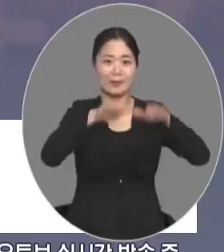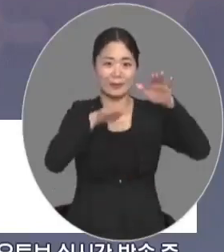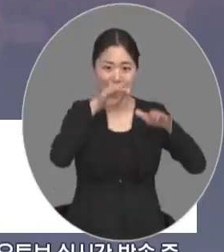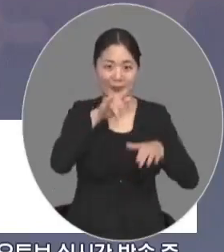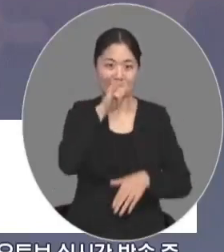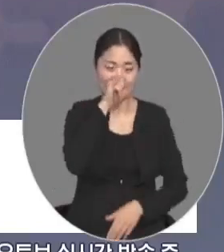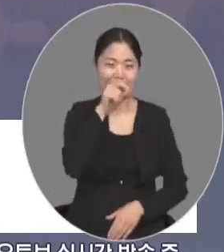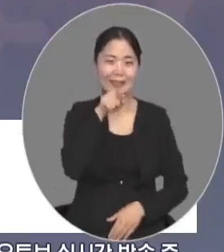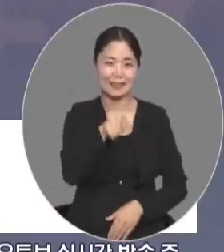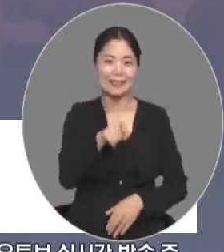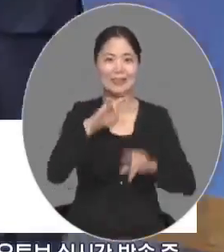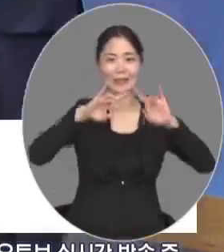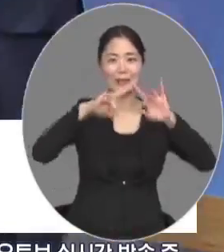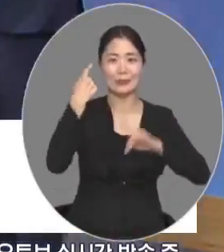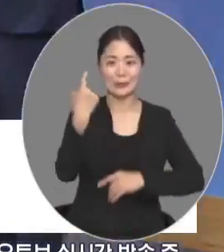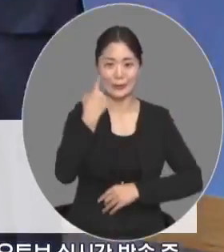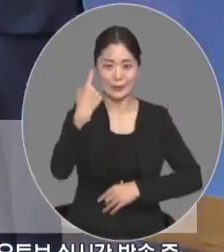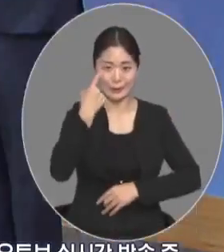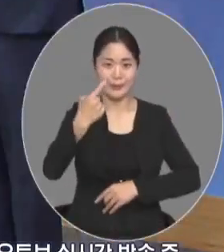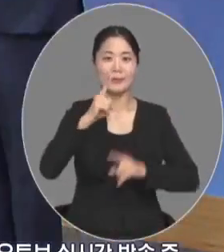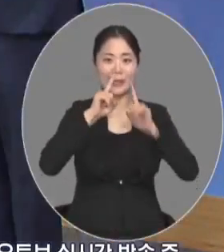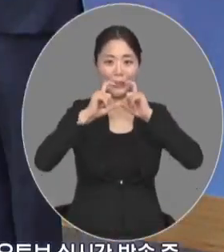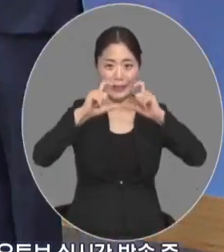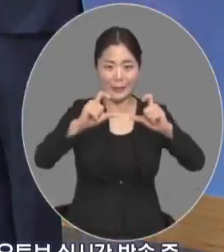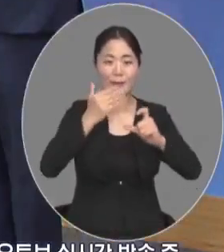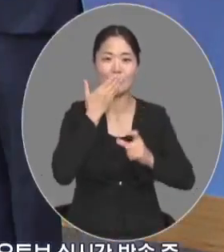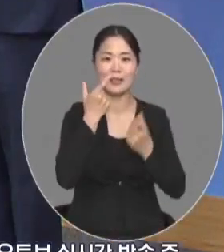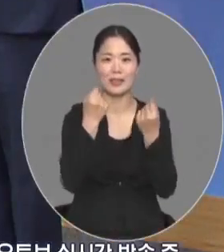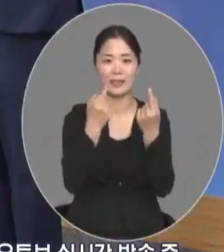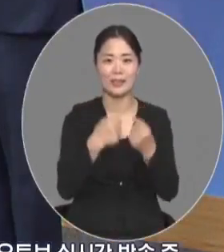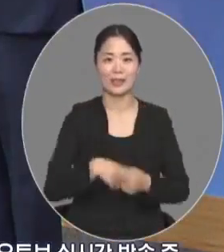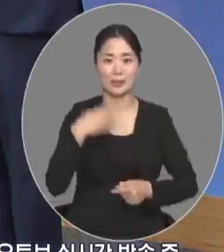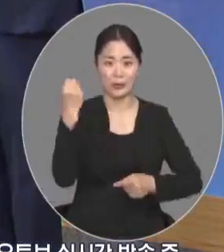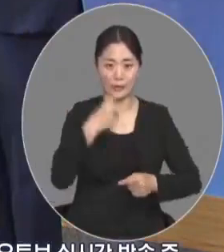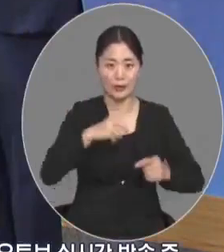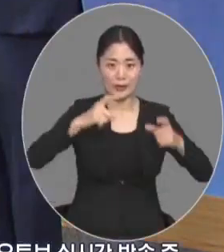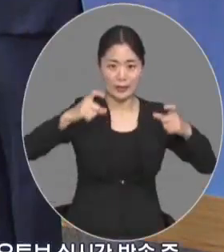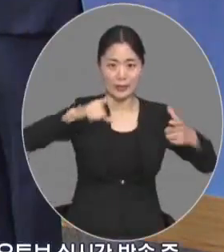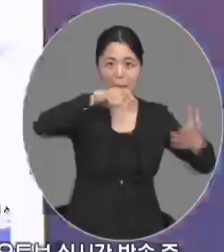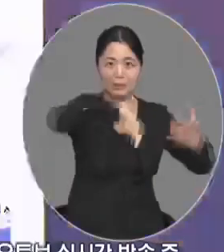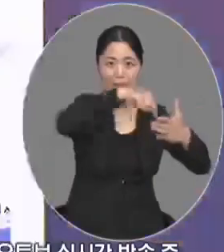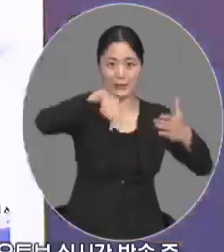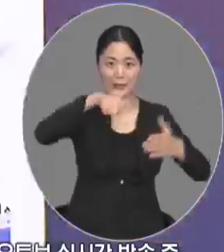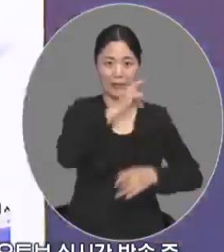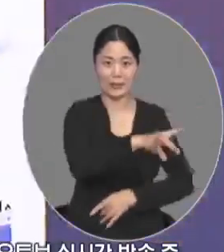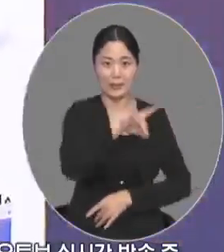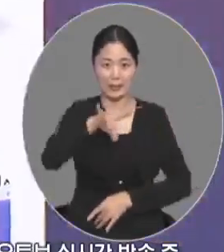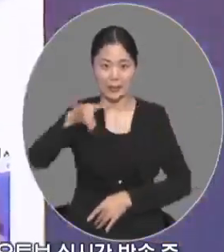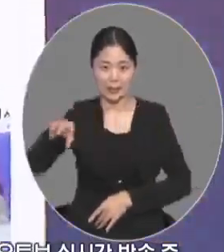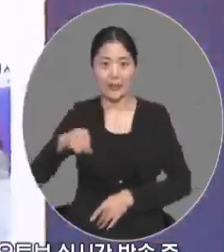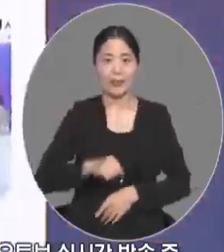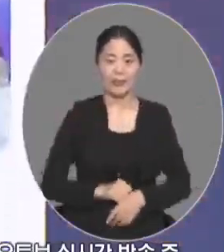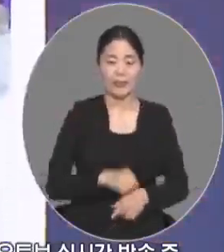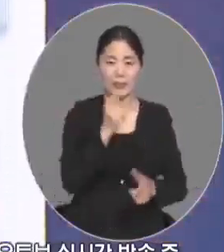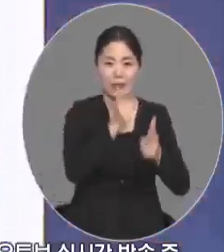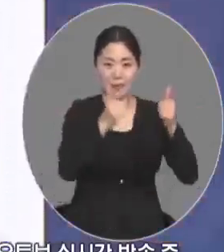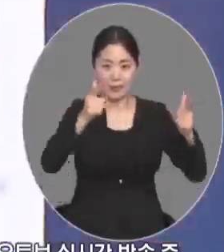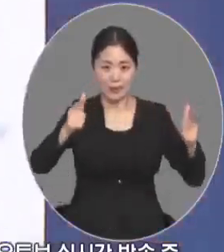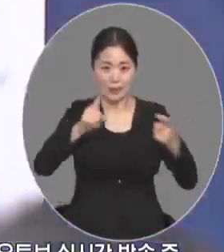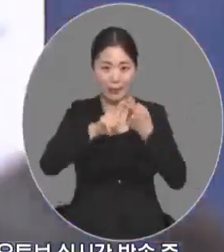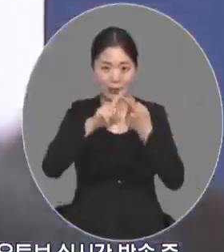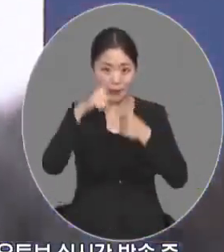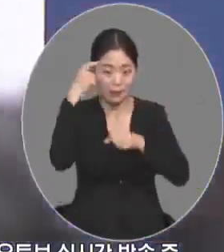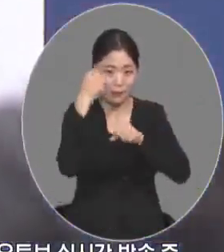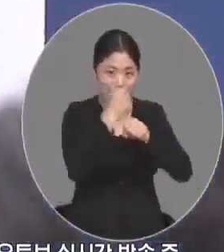저희가 부여할 수 있는. 한편 지역별 전력 생산량에 따라 전기료를 다르게 부과하는 차등 전기료에 대한 용역